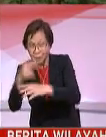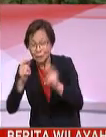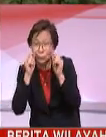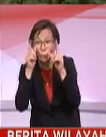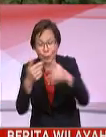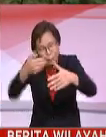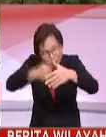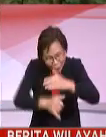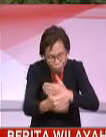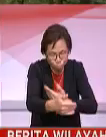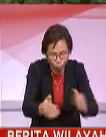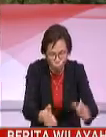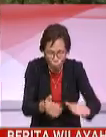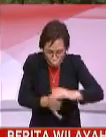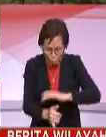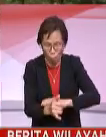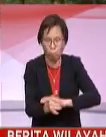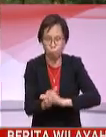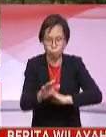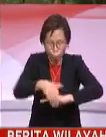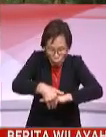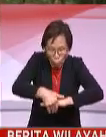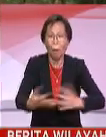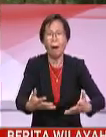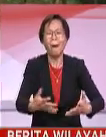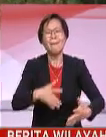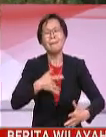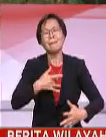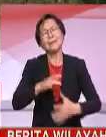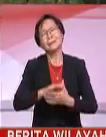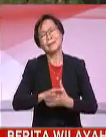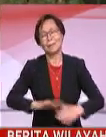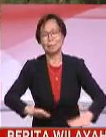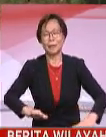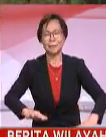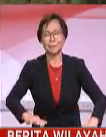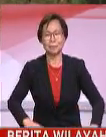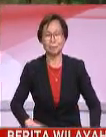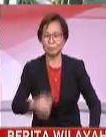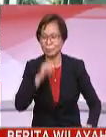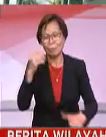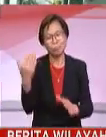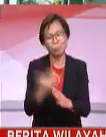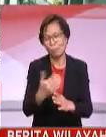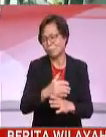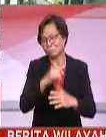dan mana kelulut saya pun rasa selamatlah selepas ini. Mana tak ada lagi gangguan.